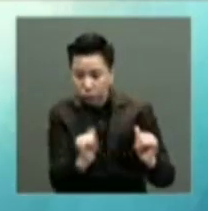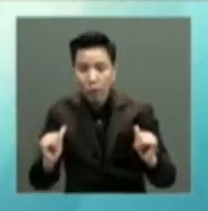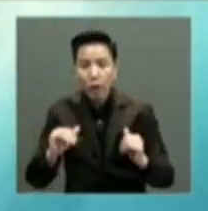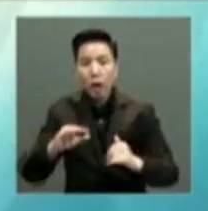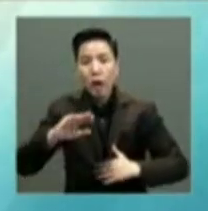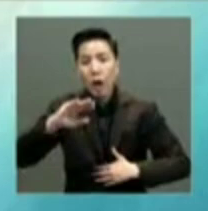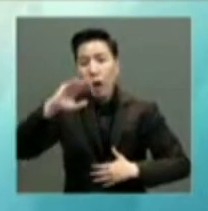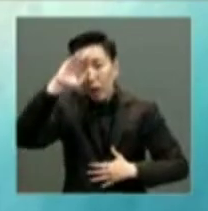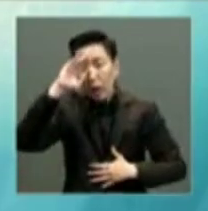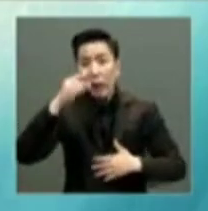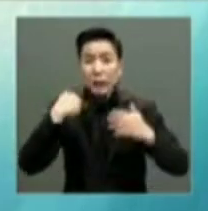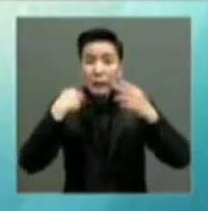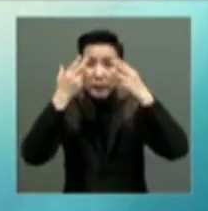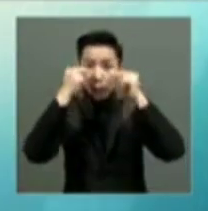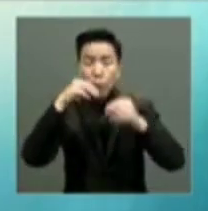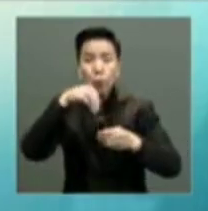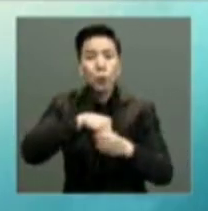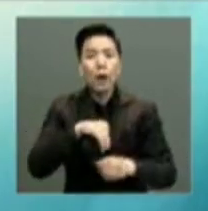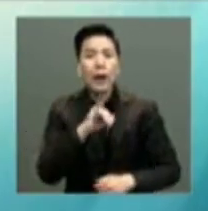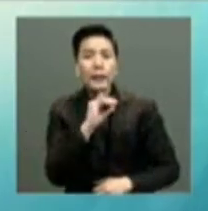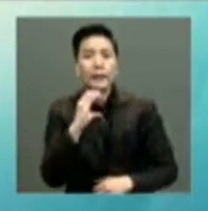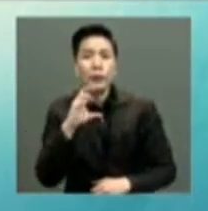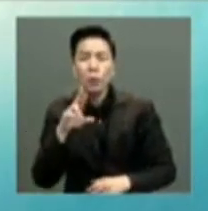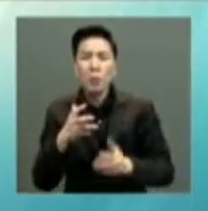ก็คือเป็นเป็นเตียงที่จะต้องใช้ขึ้นมือต่างๆมากนะฮะให้เห็นว่าสีแดงเอ้ยประทานโทษสีเหลืองคือศักยภาพสีเขียวคือเตียงว่างอยู่นะครับเพราะฉันมีคนนอนอยู่บ้านแต่เขียวยังว่างๆอยู่เยอะแยะเลยนะครับเพราะฉะนั้นนำเรียนว่าว่าให้ท่านสบายใจเถอะครับว่าถ้าเราป่วยยังมีพื้นที่ที่จะรับได้อยู่ถ้าท่านป่วยแบบนี้นะคือตัวเลขที่ไม่ได้เยอะอย่างนี้นะยังมีจริงอย่างนี้ว่างอยู่แต่ท่านป่วยเป็นแบบสหรัฐอเมริกาแบบดังกฤตขนาดนายกเขายังป่วยเลยอย่างเงี้ยมันก็ไปแย่งแต่คนอื่นนายกทั้งหมดไปอยู่ในCUเงี้ยแย่งกันอยู่อย่างนั้นไม่ว่างแน่นอนนะวันนี้ที่เราดูแลกันอย่างดีถึงได้มีเตียงสีเขียวว่างอย่างนี้อยู่ขอให้ว่างนี้ไปตลอดครับแต่หน้าที่ที่ผมนำเสนอท่านก็คือถึงแม้ว่ายังไงก็ตามแต่ระดับของการปฏิบัติการ